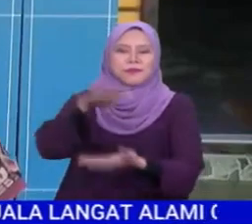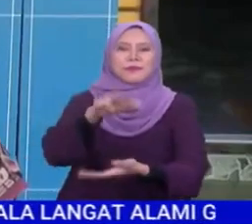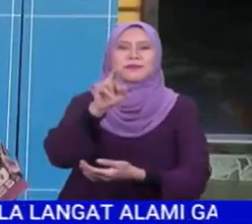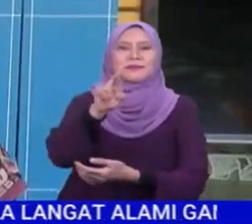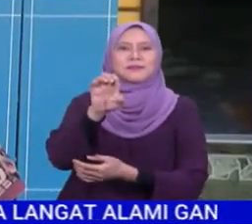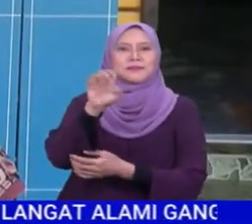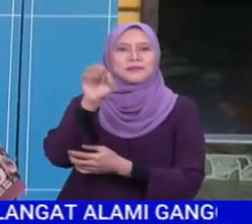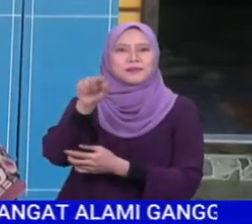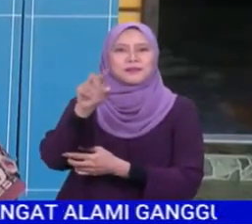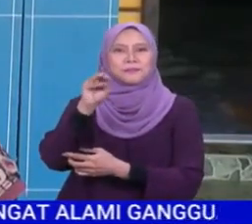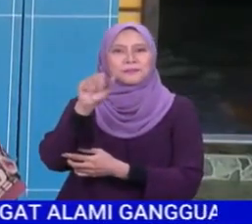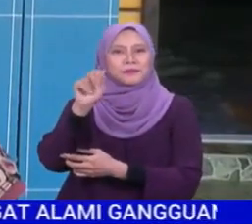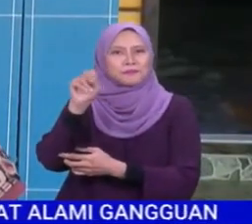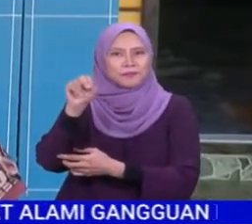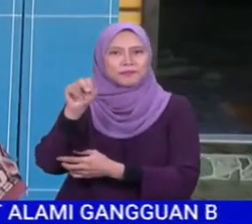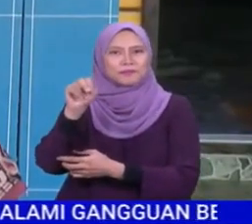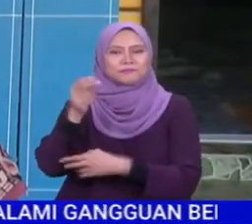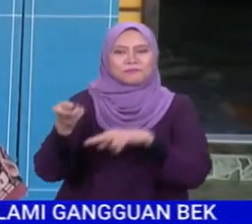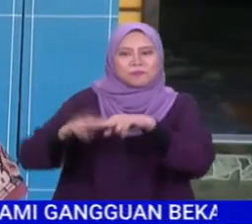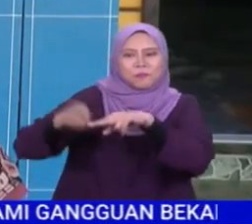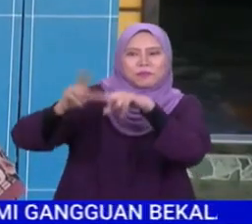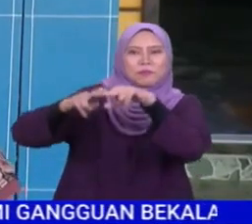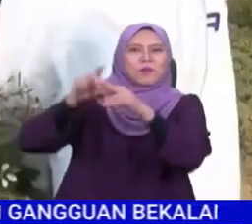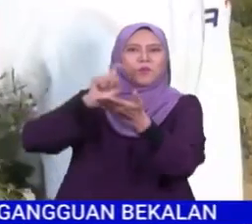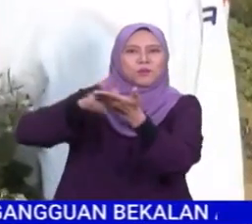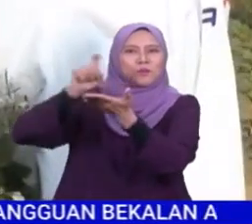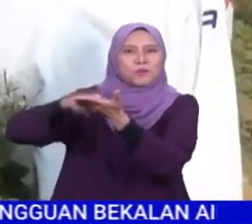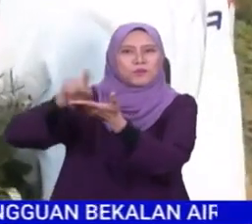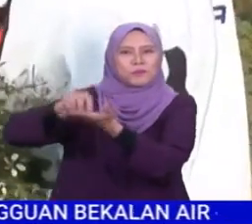ni memang bertambah nampaknya.